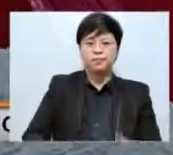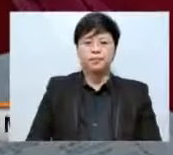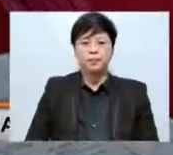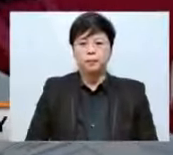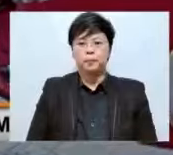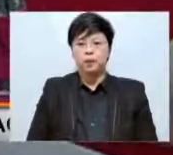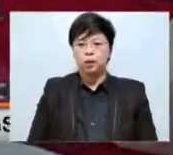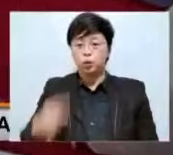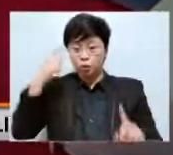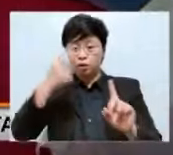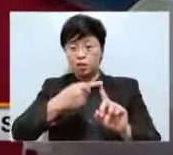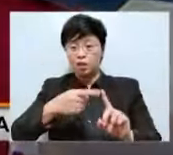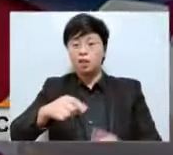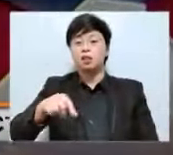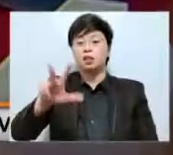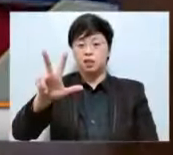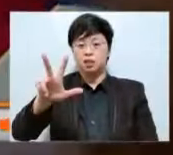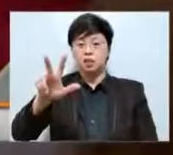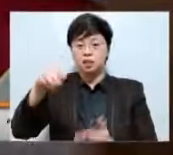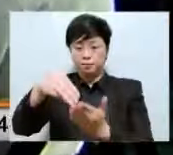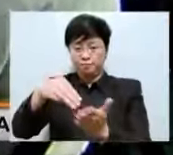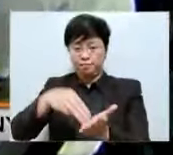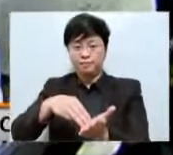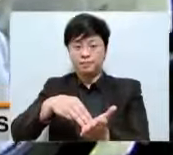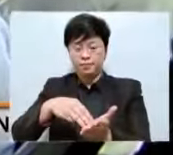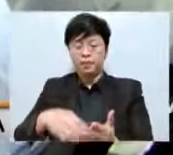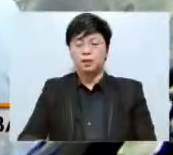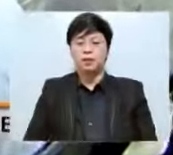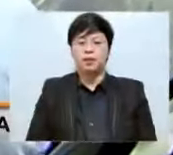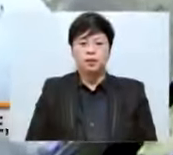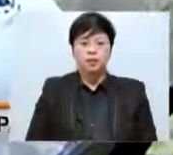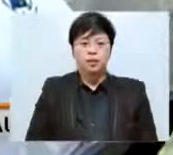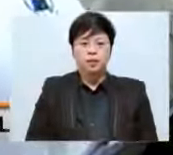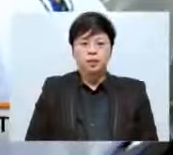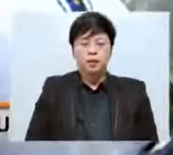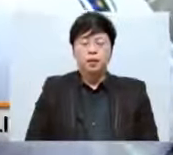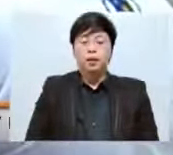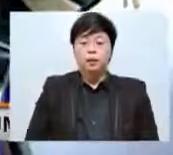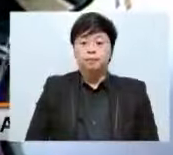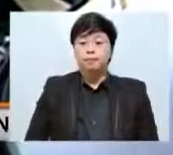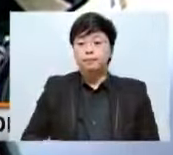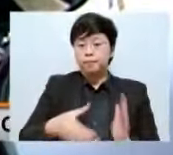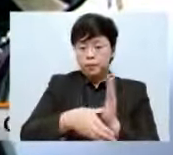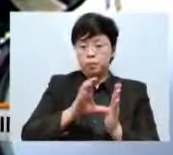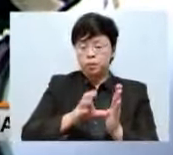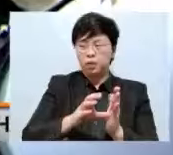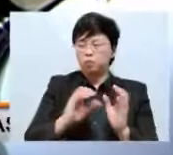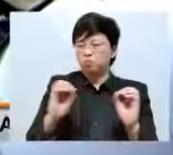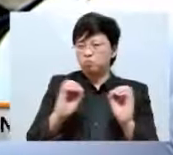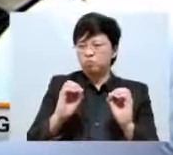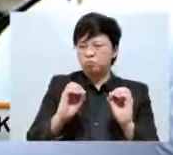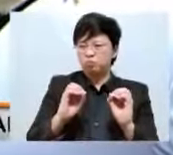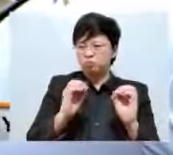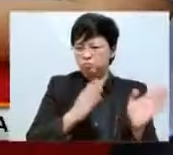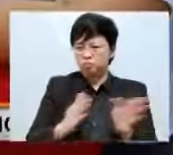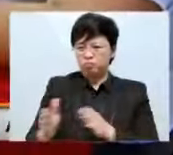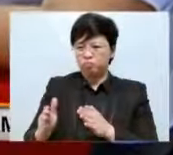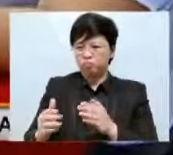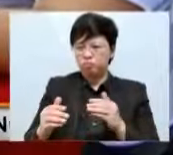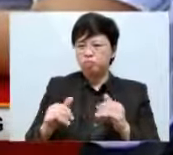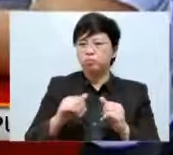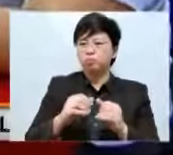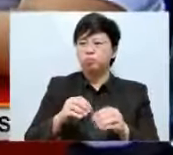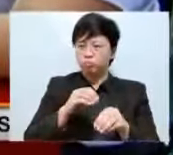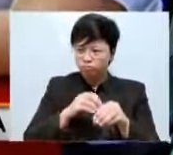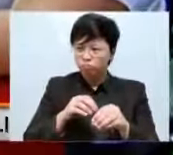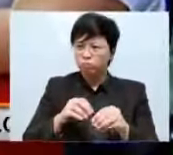hanggang September 30 pa ang voter registration. Wala ring plano ang COMELEC na palawigin pa ang voter registration deadline.